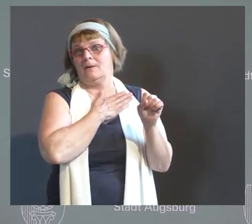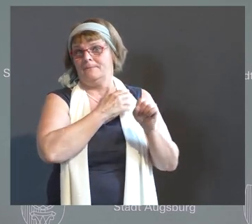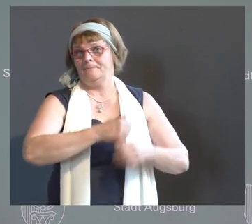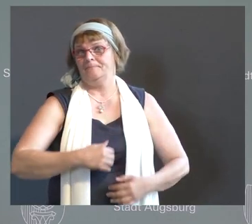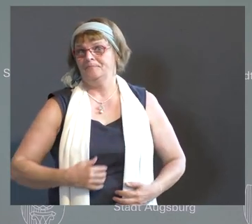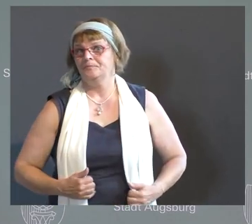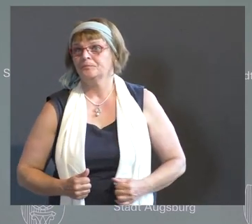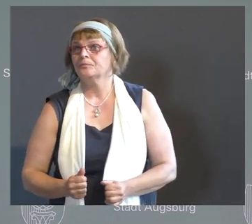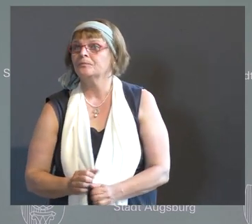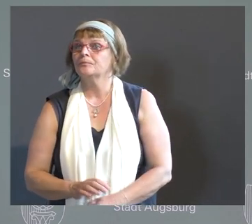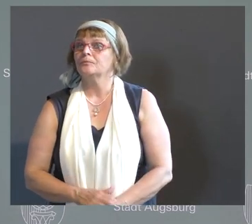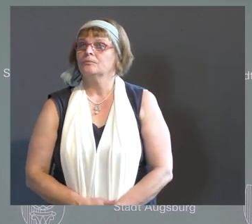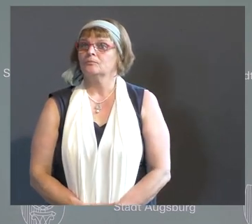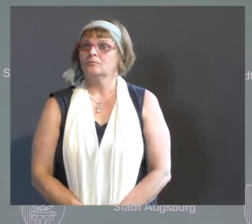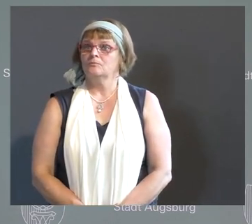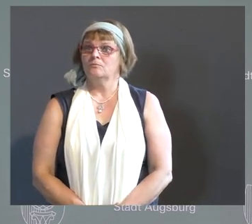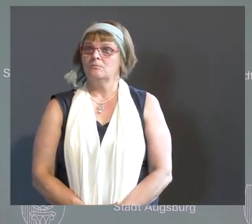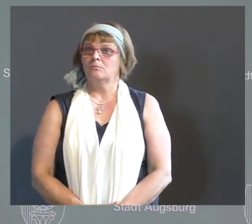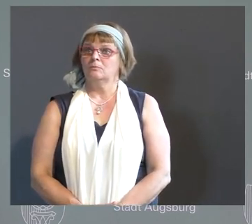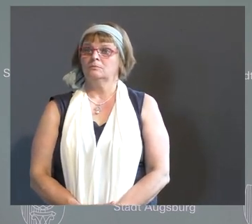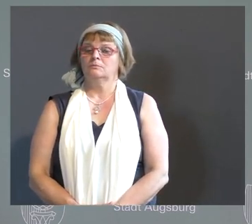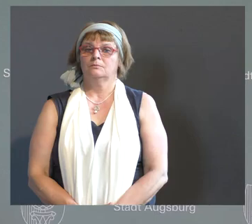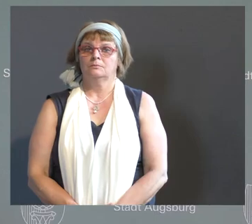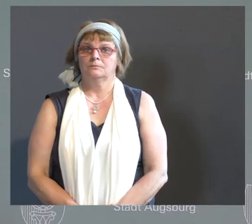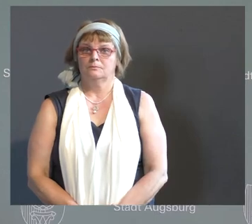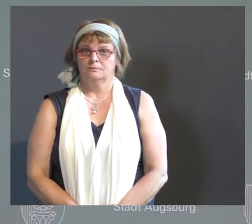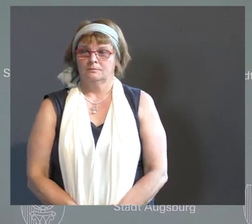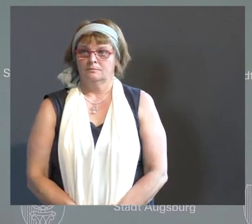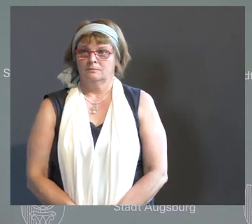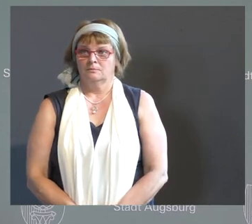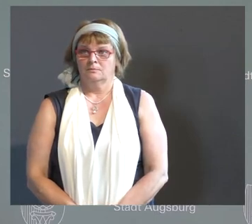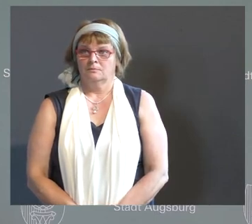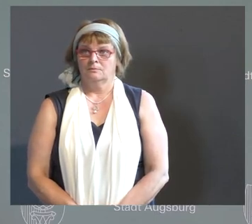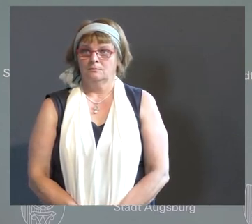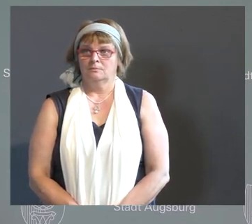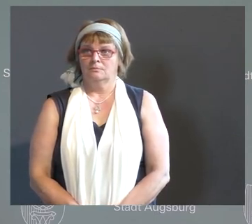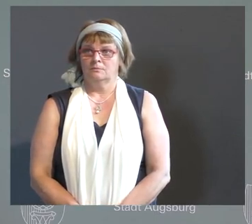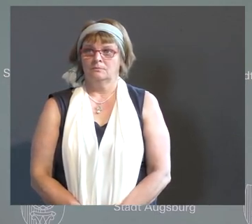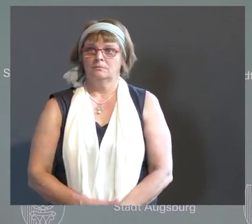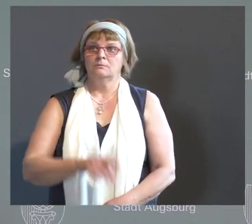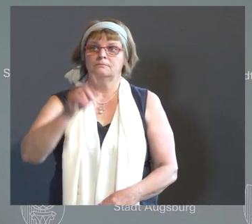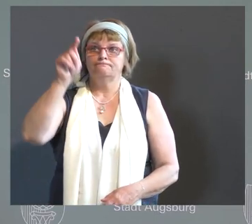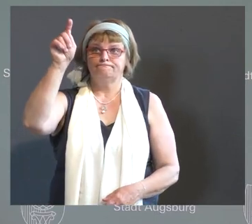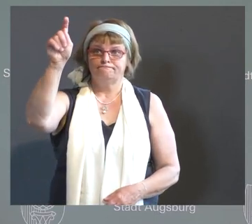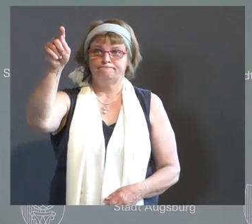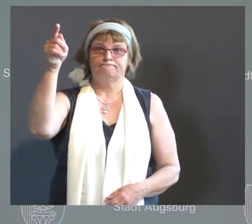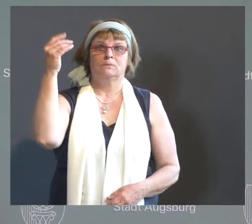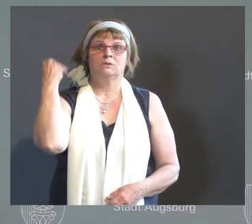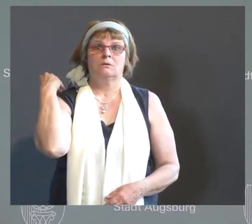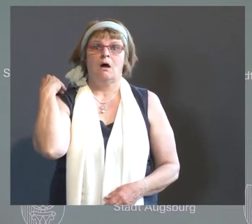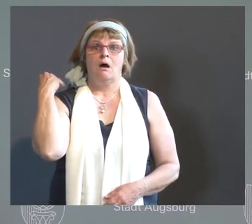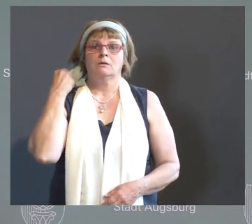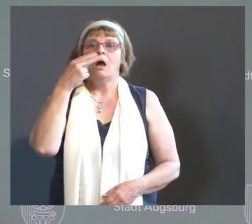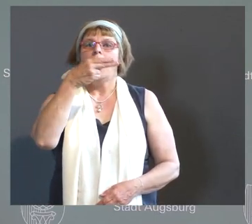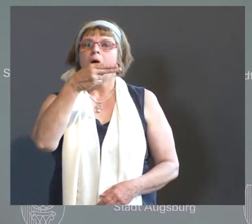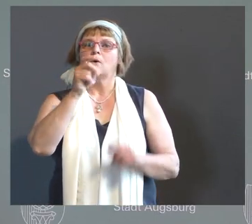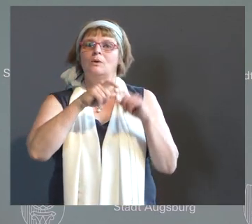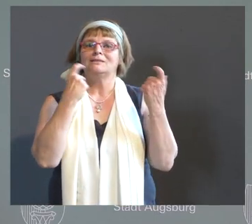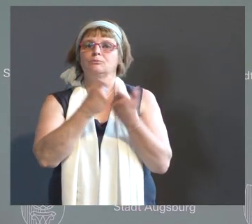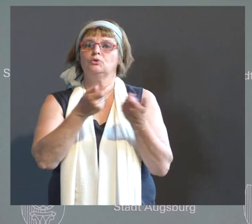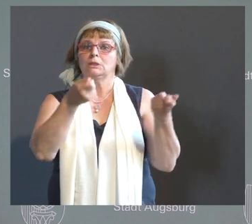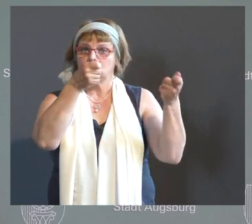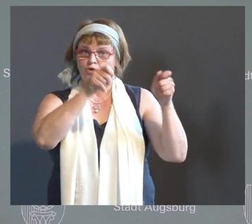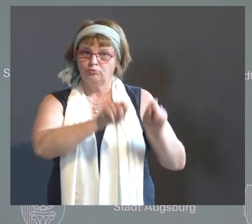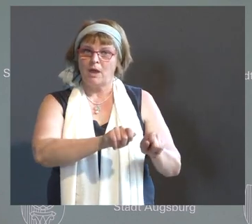Gibt es weitere Fragen? Ja, Herr Bayerischer Rundfunk, jetzt haben Sie Alkoholverbot, Herkulesbrunnen wird gesperrt auf der einen Seite, so